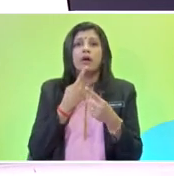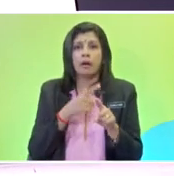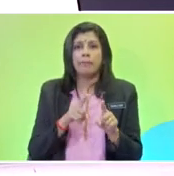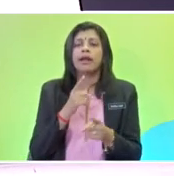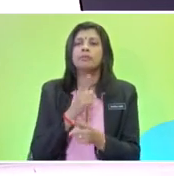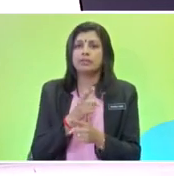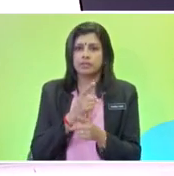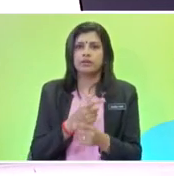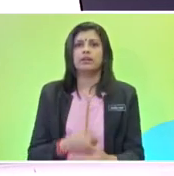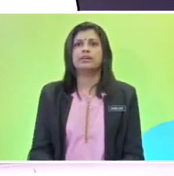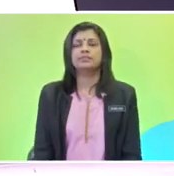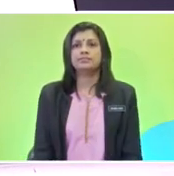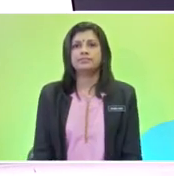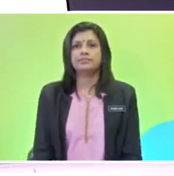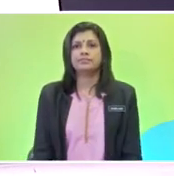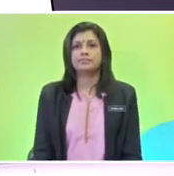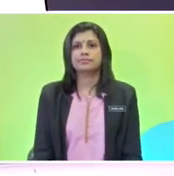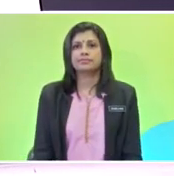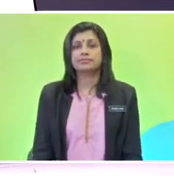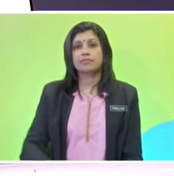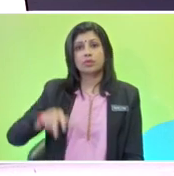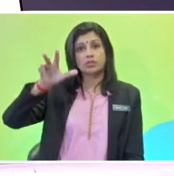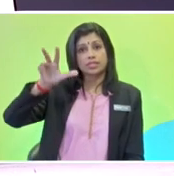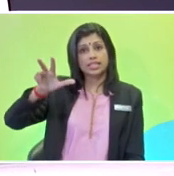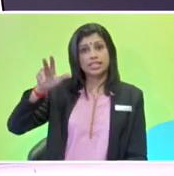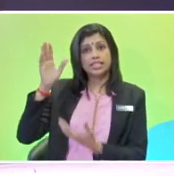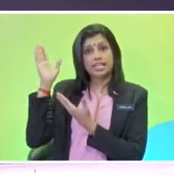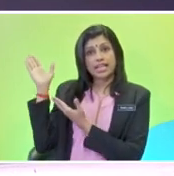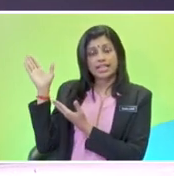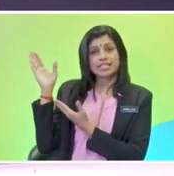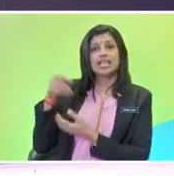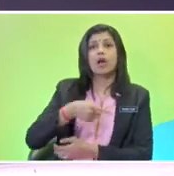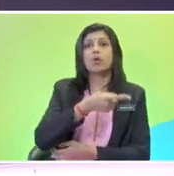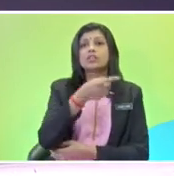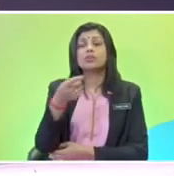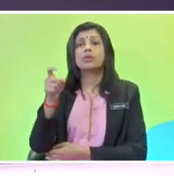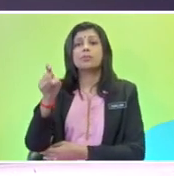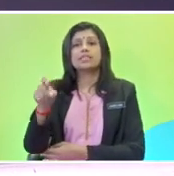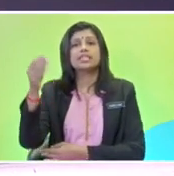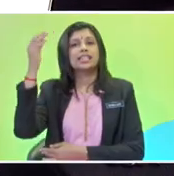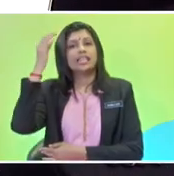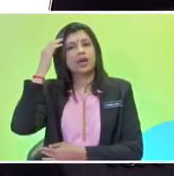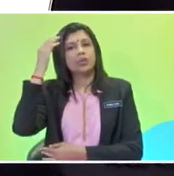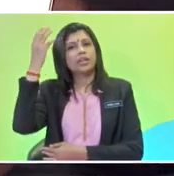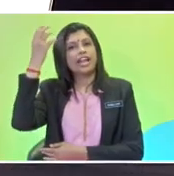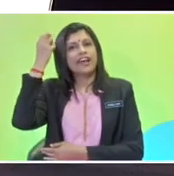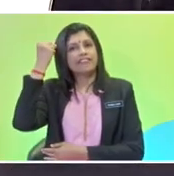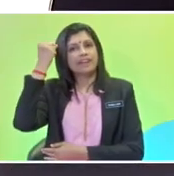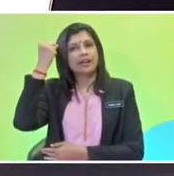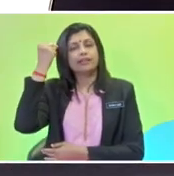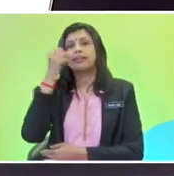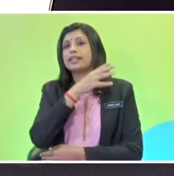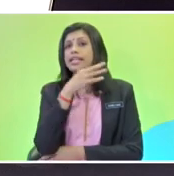tiga perkara rumusan yang saya nak semua orang dapat sesuatu daripada perkongsian kita pada hari